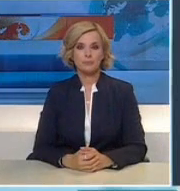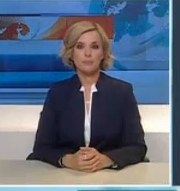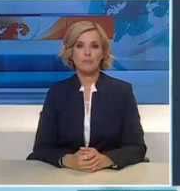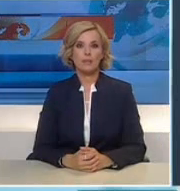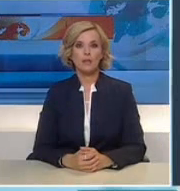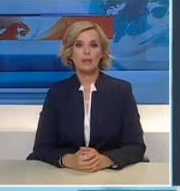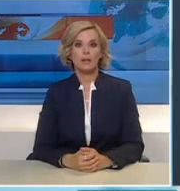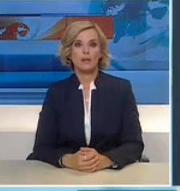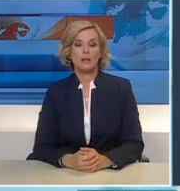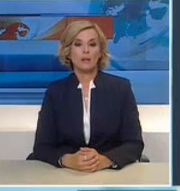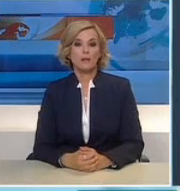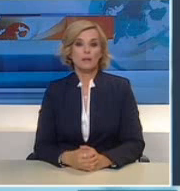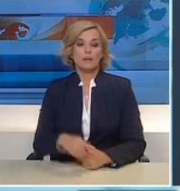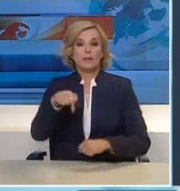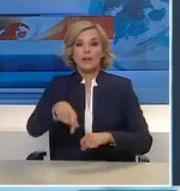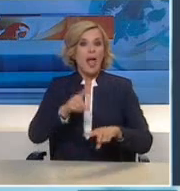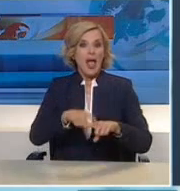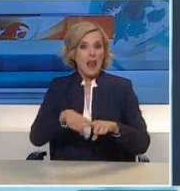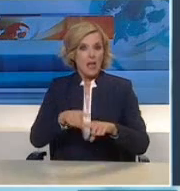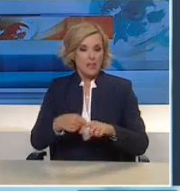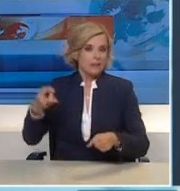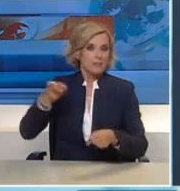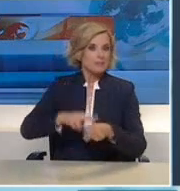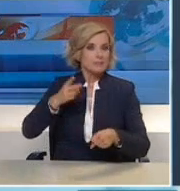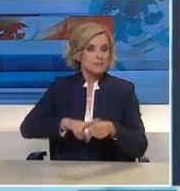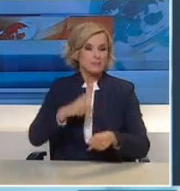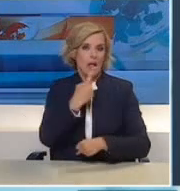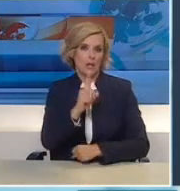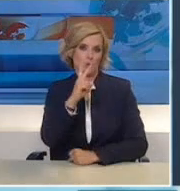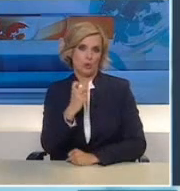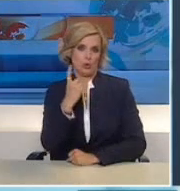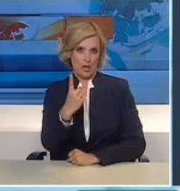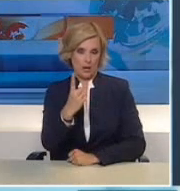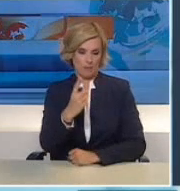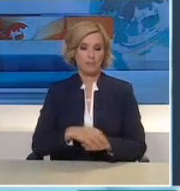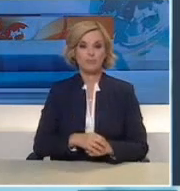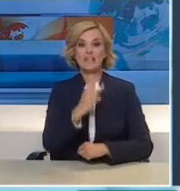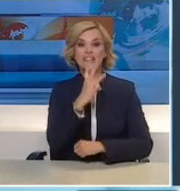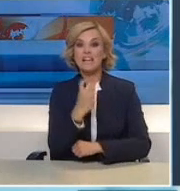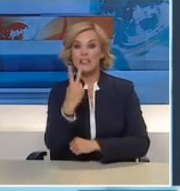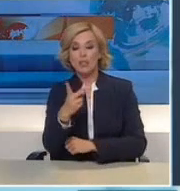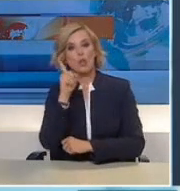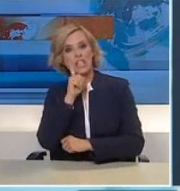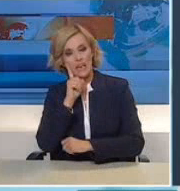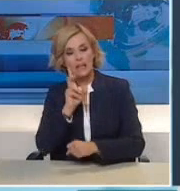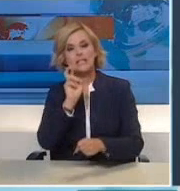Συνολικά οι θάνατοι παραμένουν 121 σε όλη τη χώρα. Οι 32 ήταν γυναίκες και οι υπόλοιποι άνδρες.